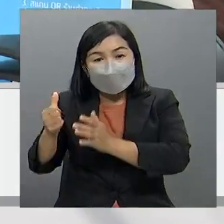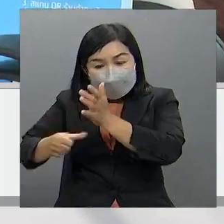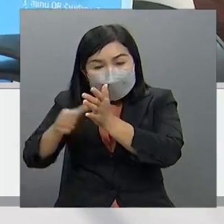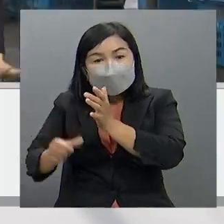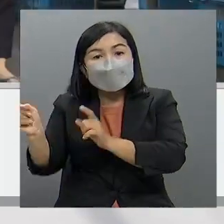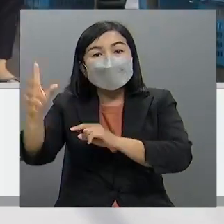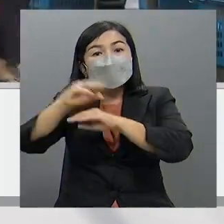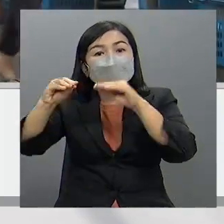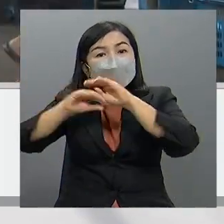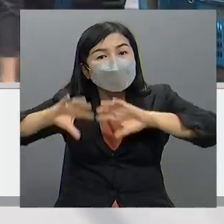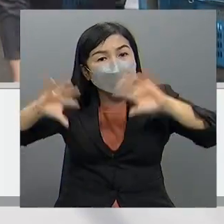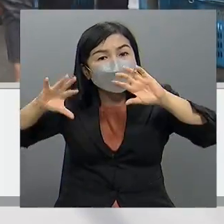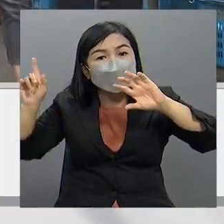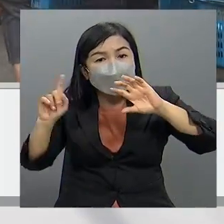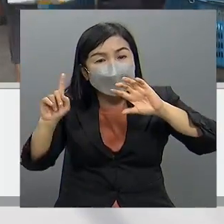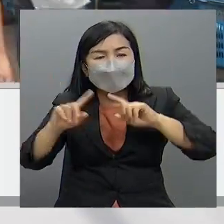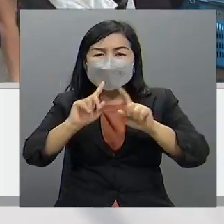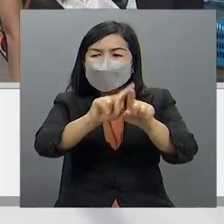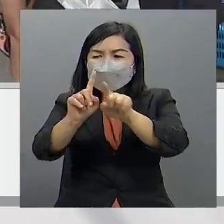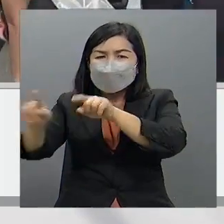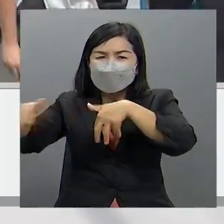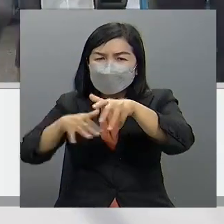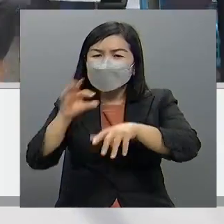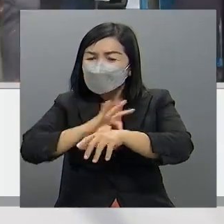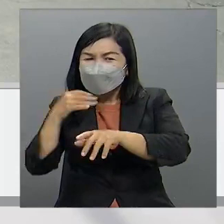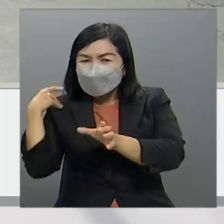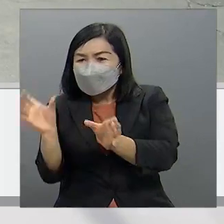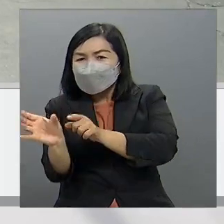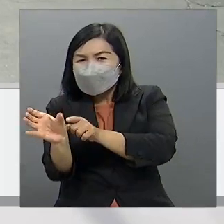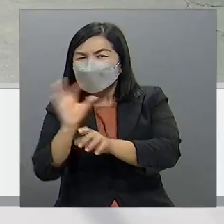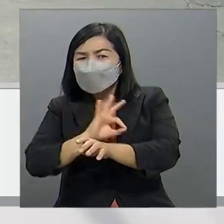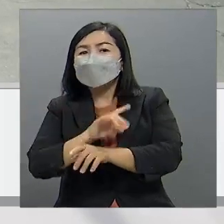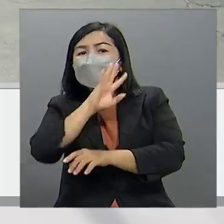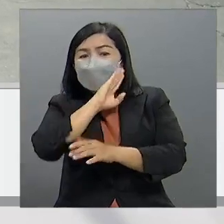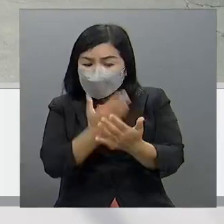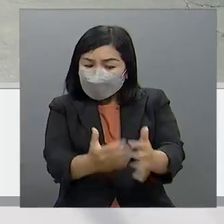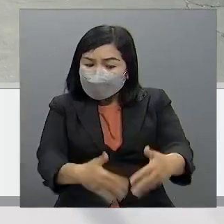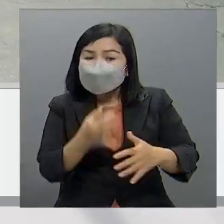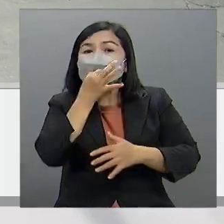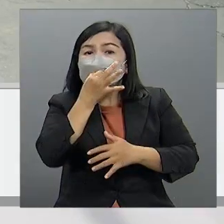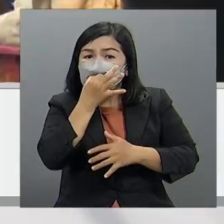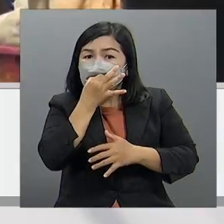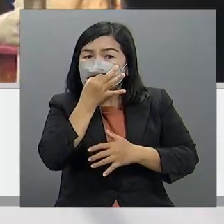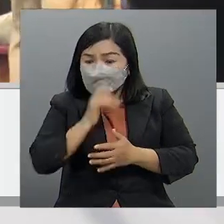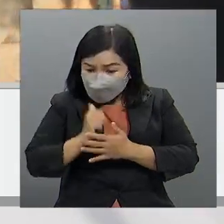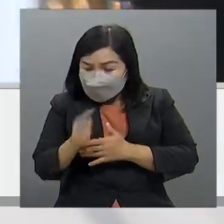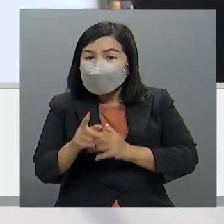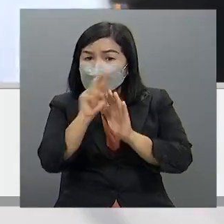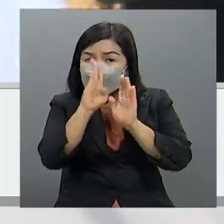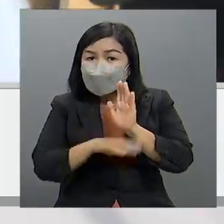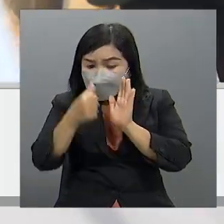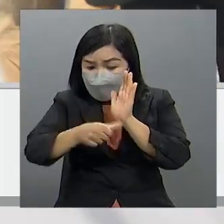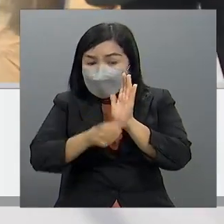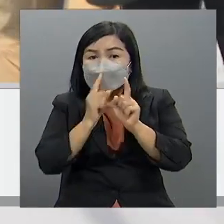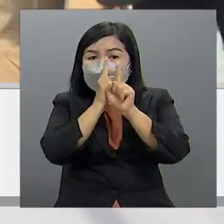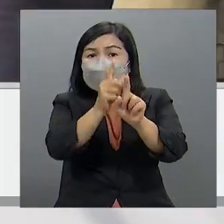รัฐแต่ว่าหลายๆคนก็มองด้วยเหมือนกันบอกว่าก็ถ้าเกิดว่ามีรายได้ก็ต้องจ่ายภาษีทุกอย่างมันเป็นไปตามกฎหมายอยู่